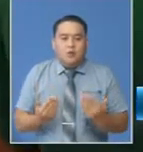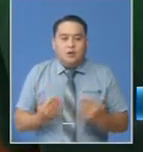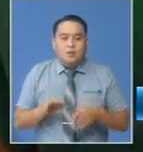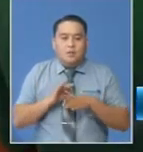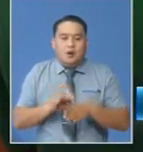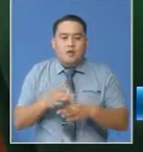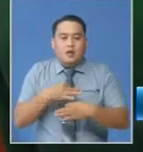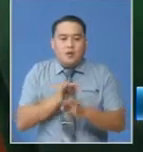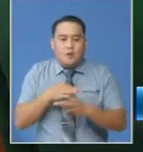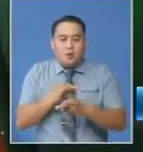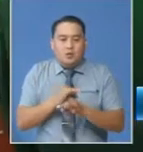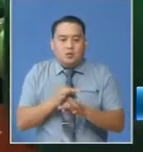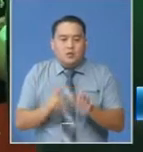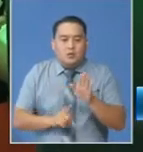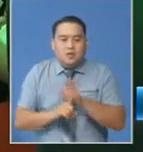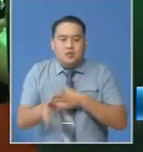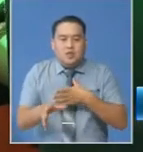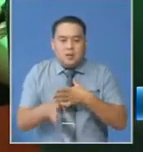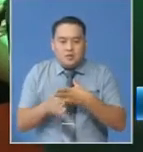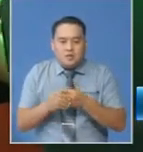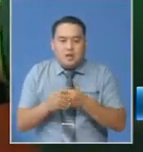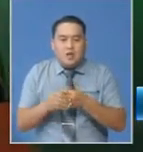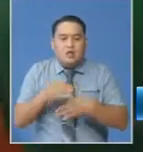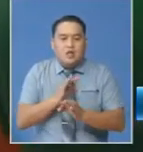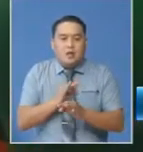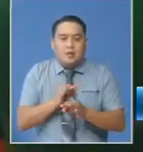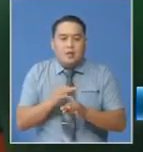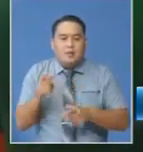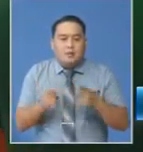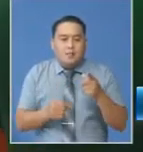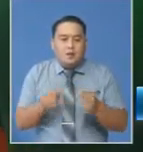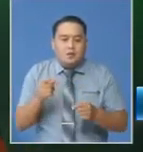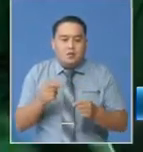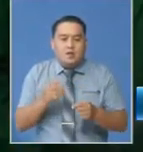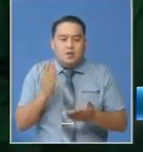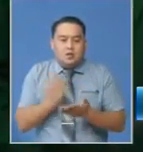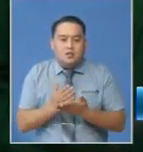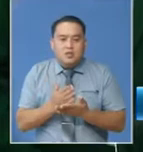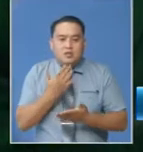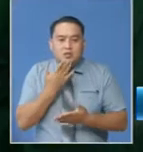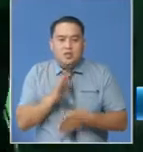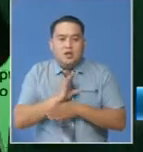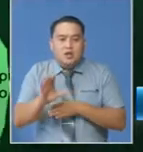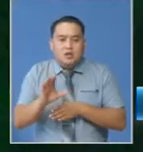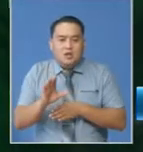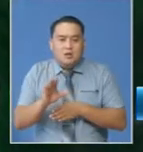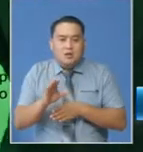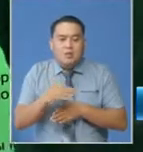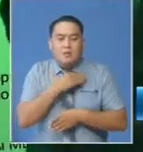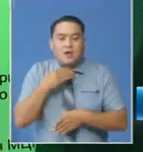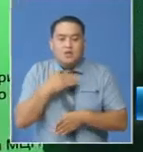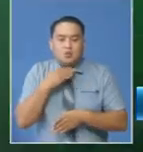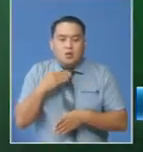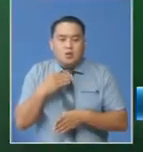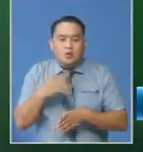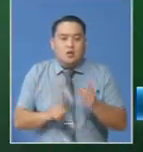разрабатываем лабораторию, к концу года заработаем совместную лабораторию. То есть на мясо-молочку у них есть ограничения опять, на мясную продукцию и на молочную. К концу года